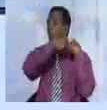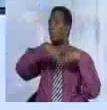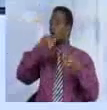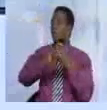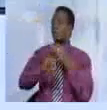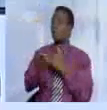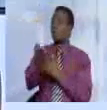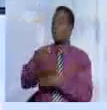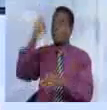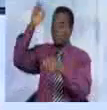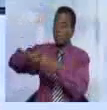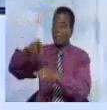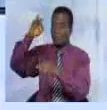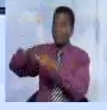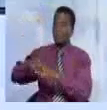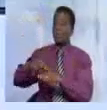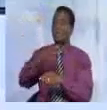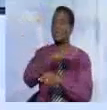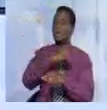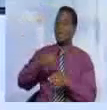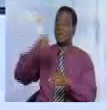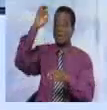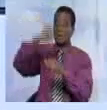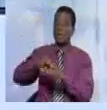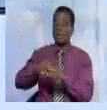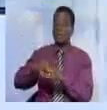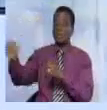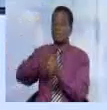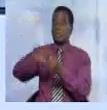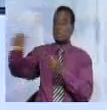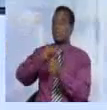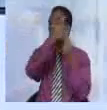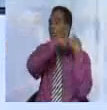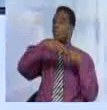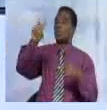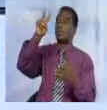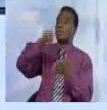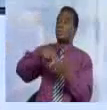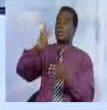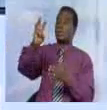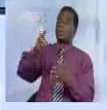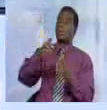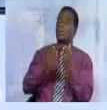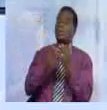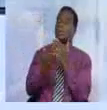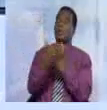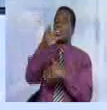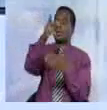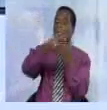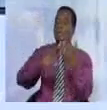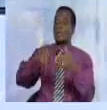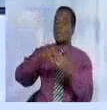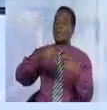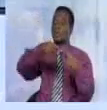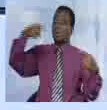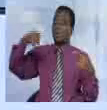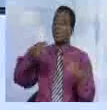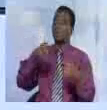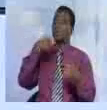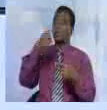élections législatives et municipales. Élections boycottées depuis 2006 par une partie de l'opposition, dont les deux principaux